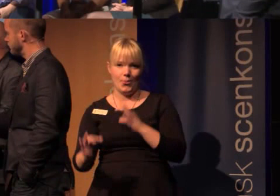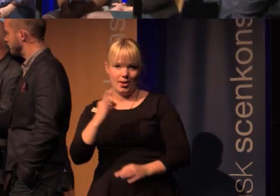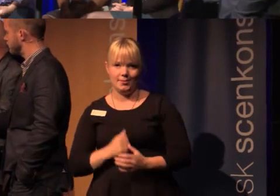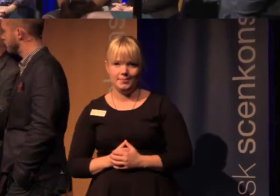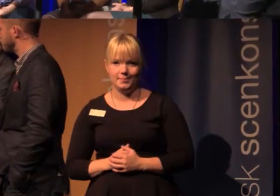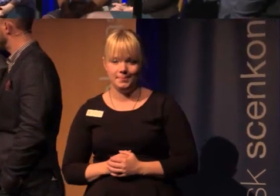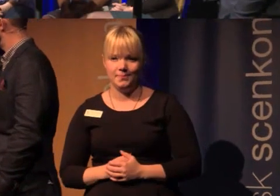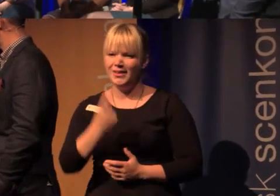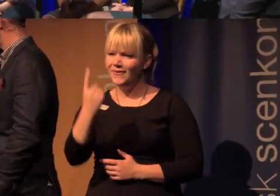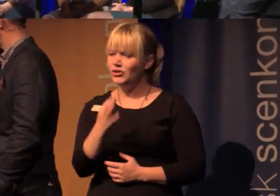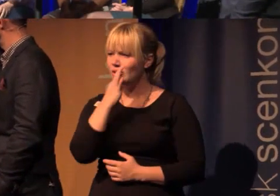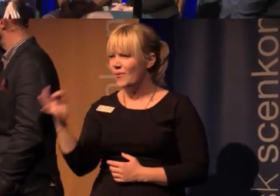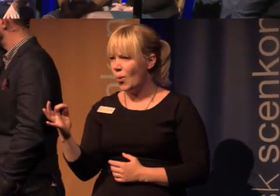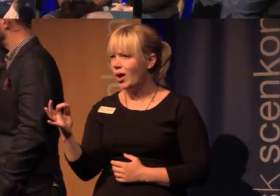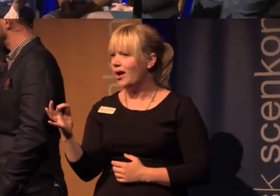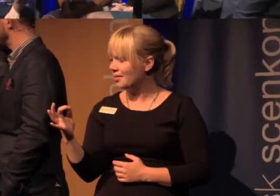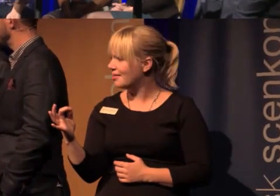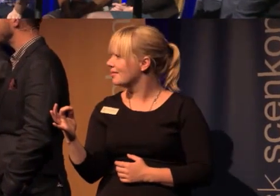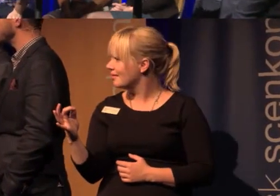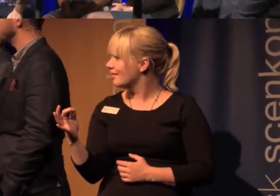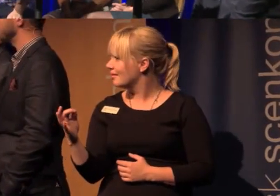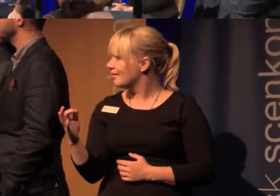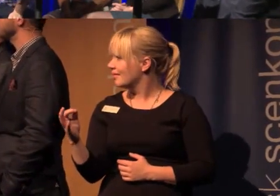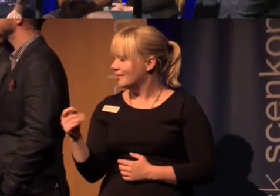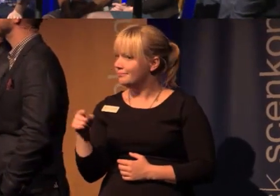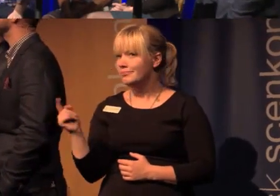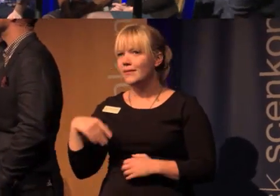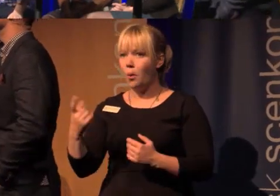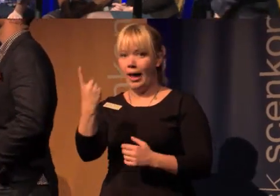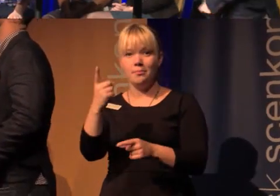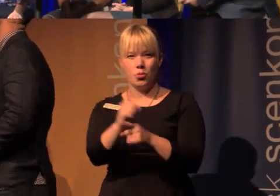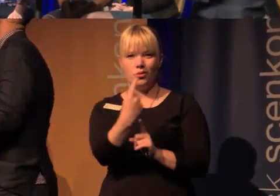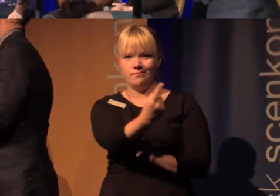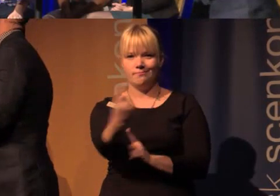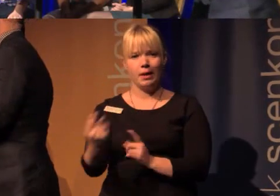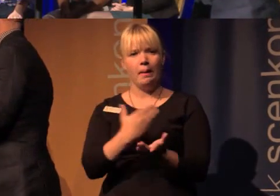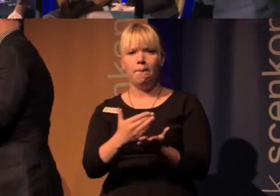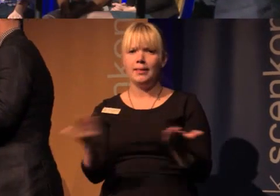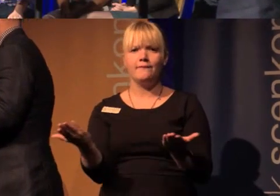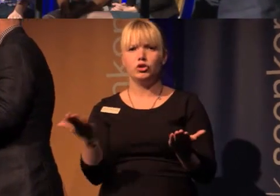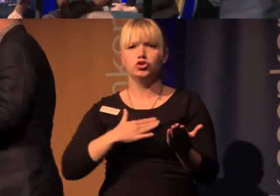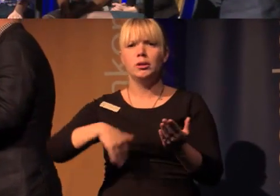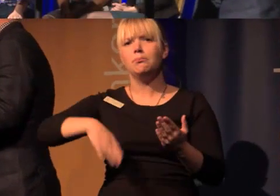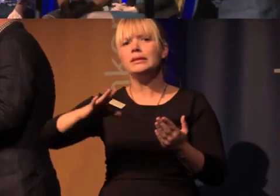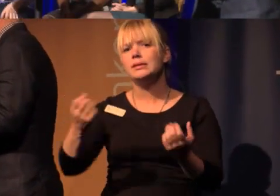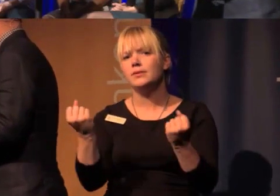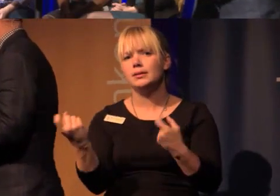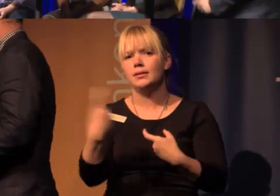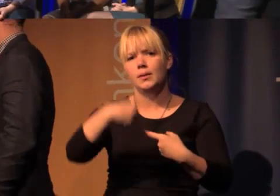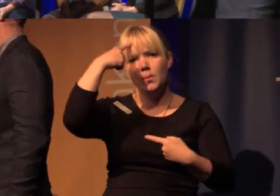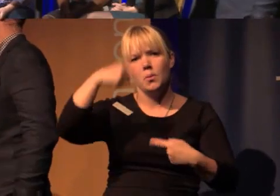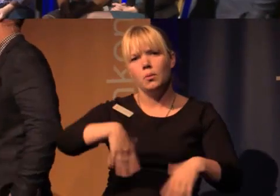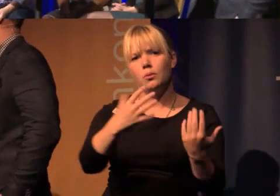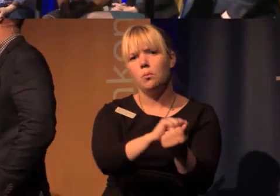första frågan till er, det känner ni till, att ni får nu 1 minut på er att berätta vad ni tycker är viktigast inom